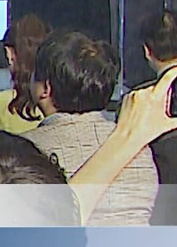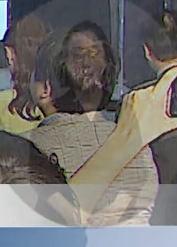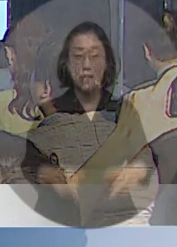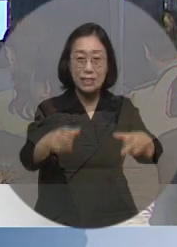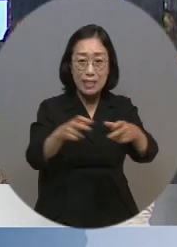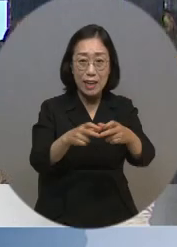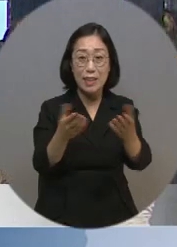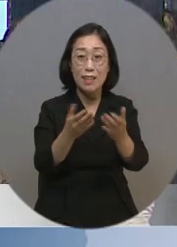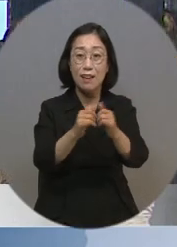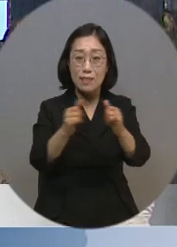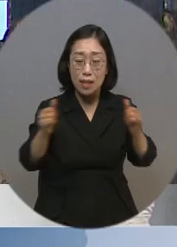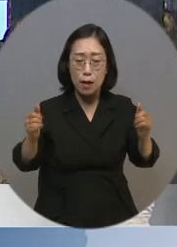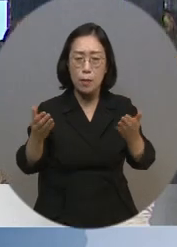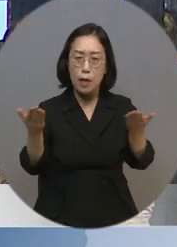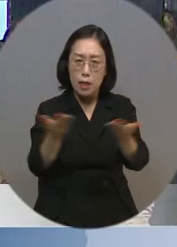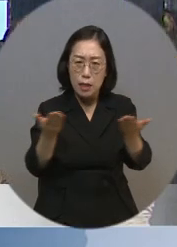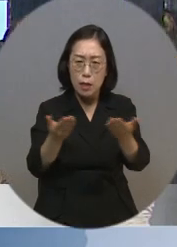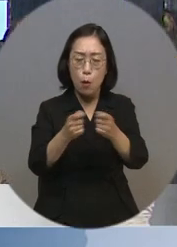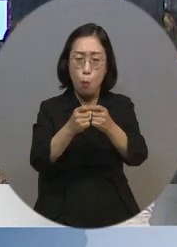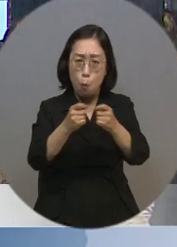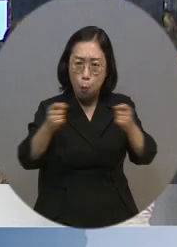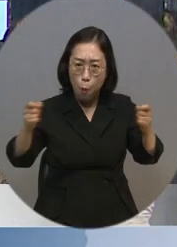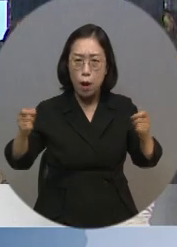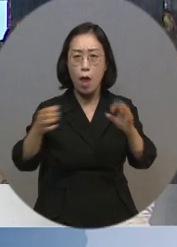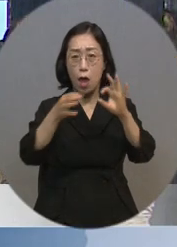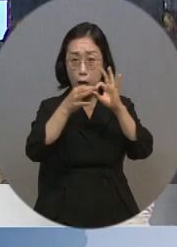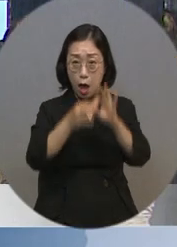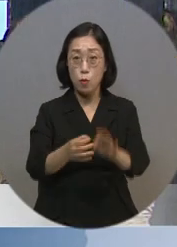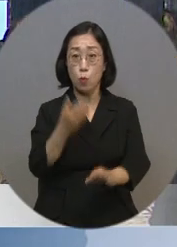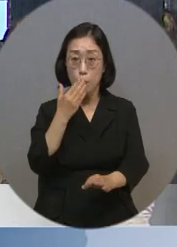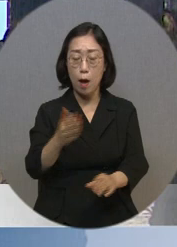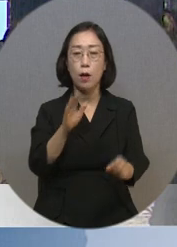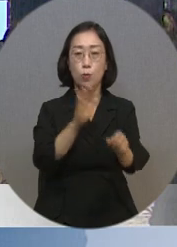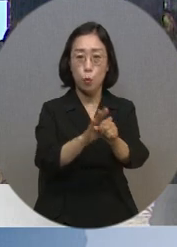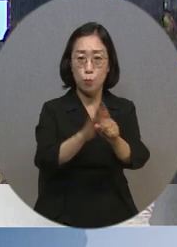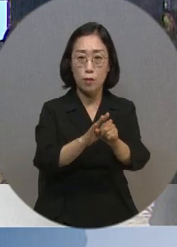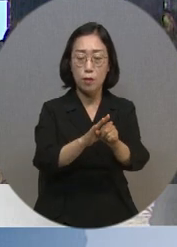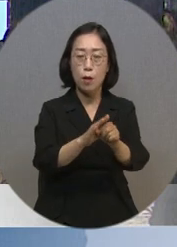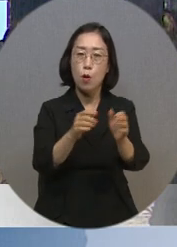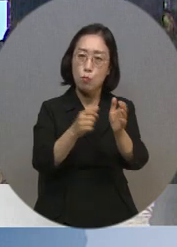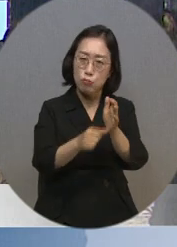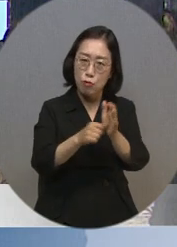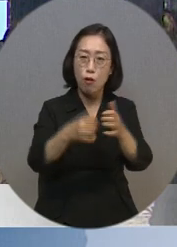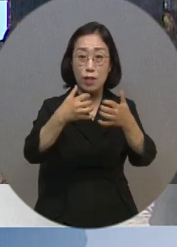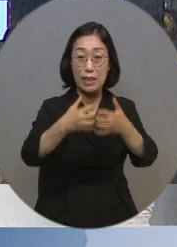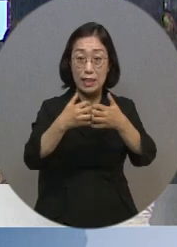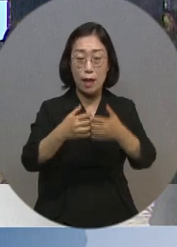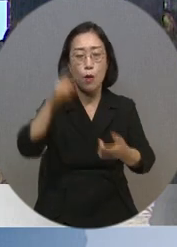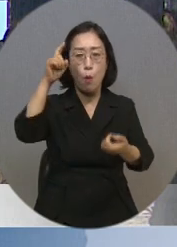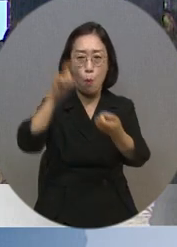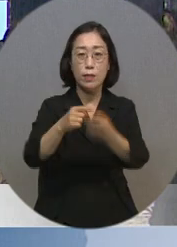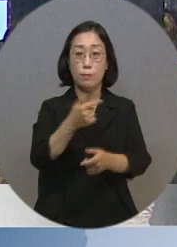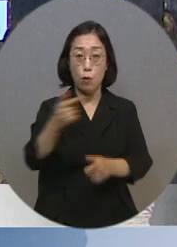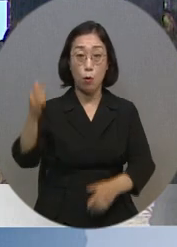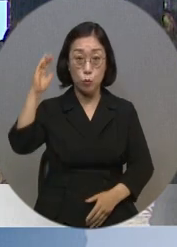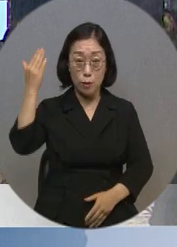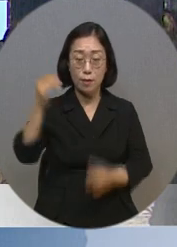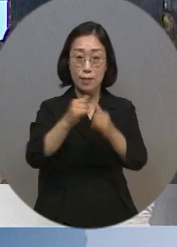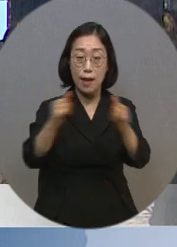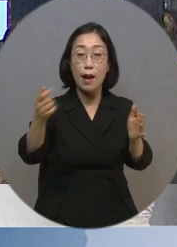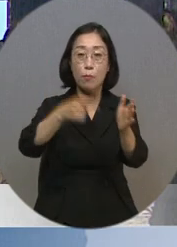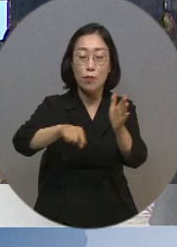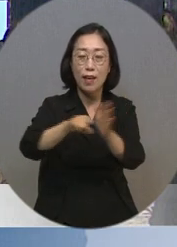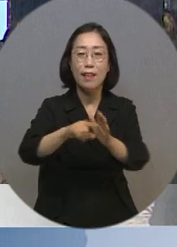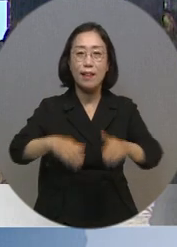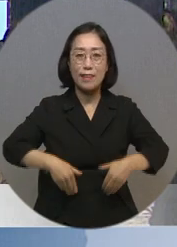장애인 근로자가 직업 생활에 마주치는 어려움을 돕는 보조공학기기에 대한 관심이 뜨거운데요. 최근 사람을 위한